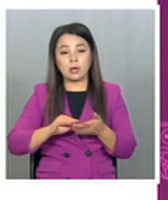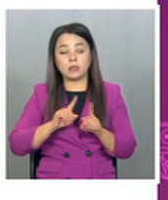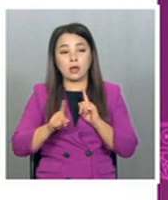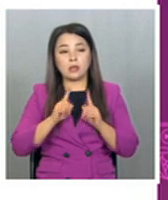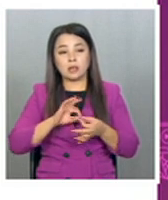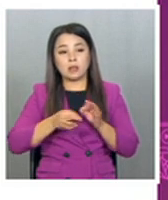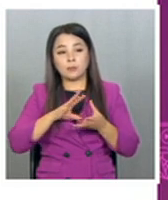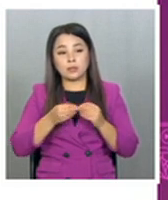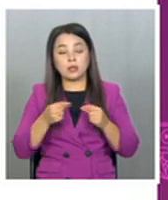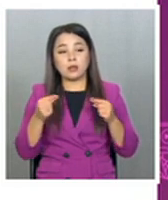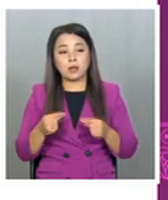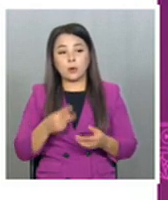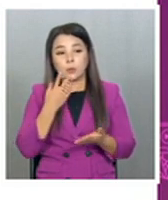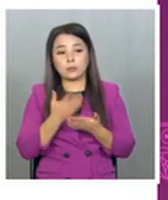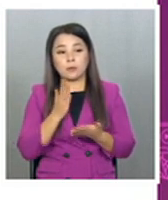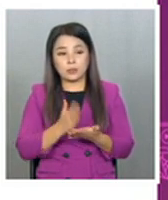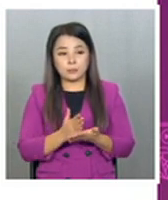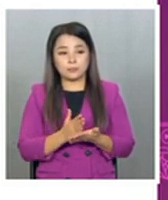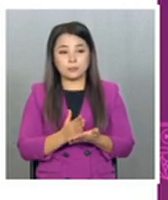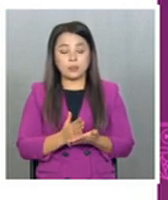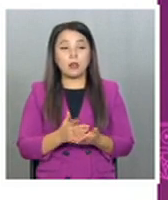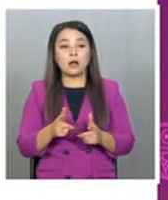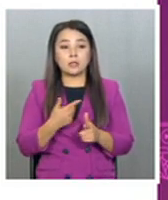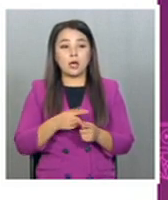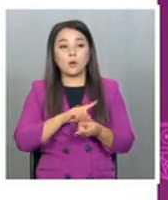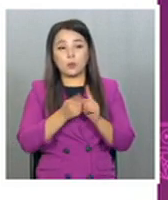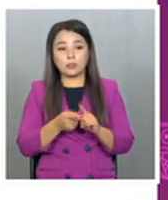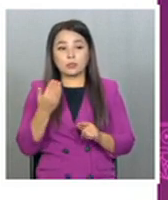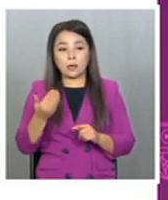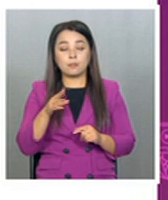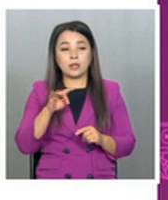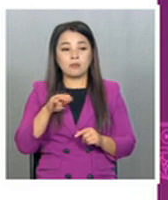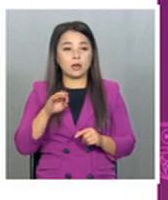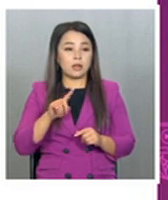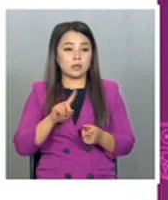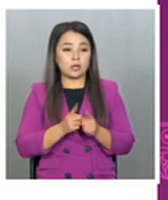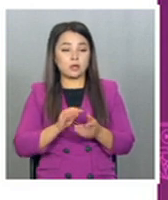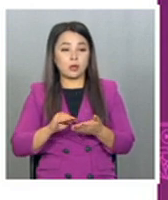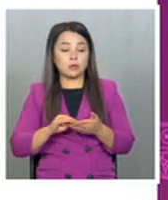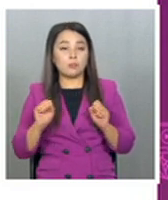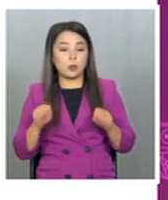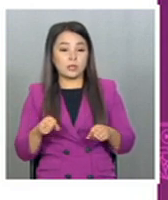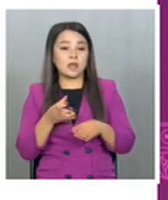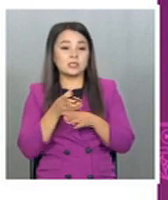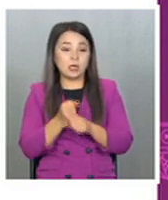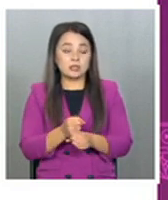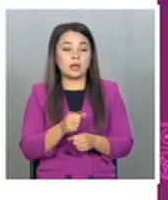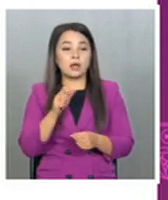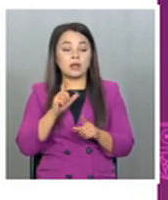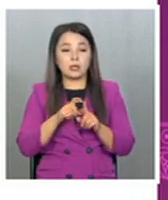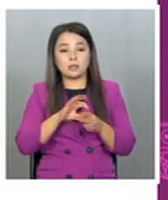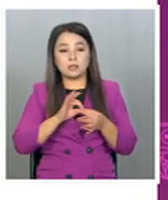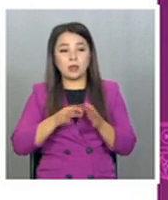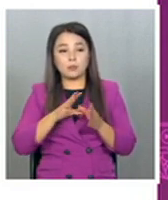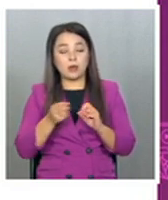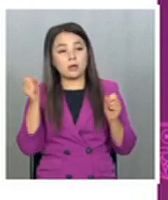аргумент анық көрсетіліп тұру керек. Атауын өзгертіп жазу, перифраз жасап беруге болады. Қысқаша кілт анықтамалар беруге